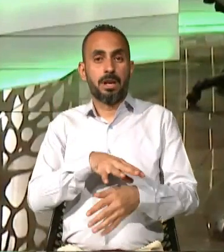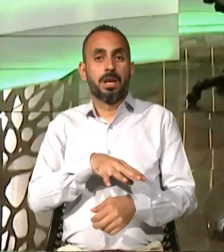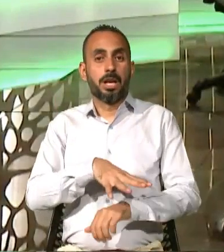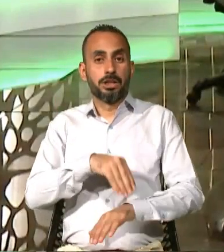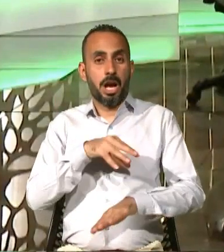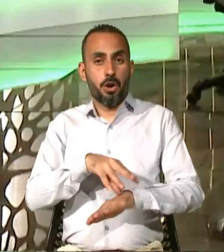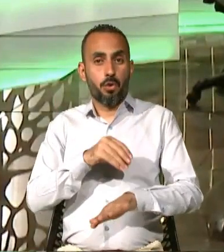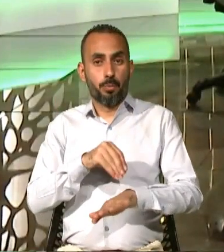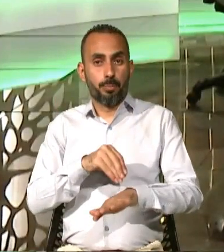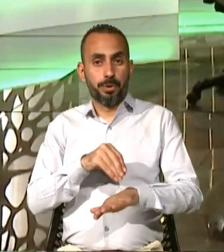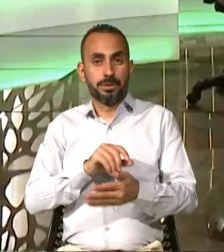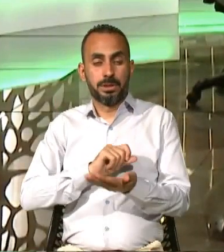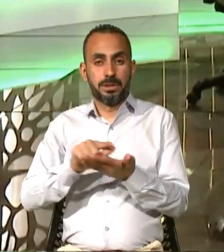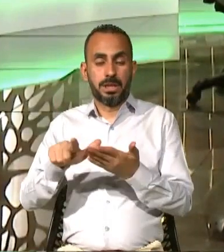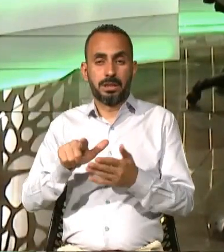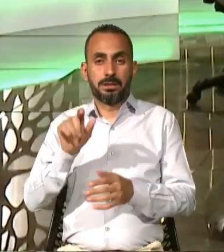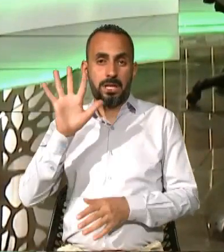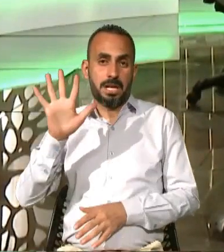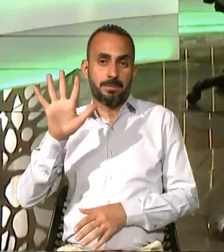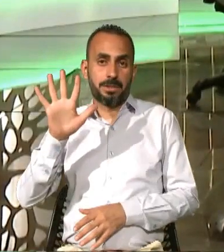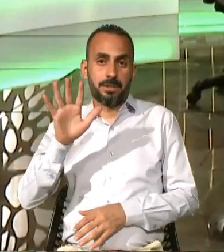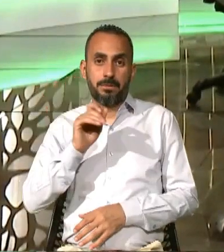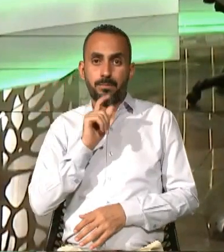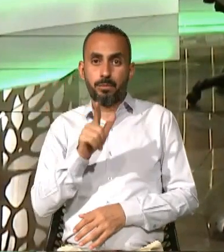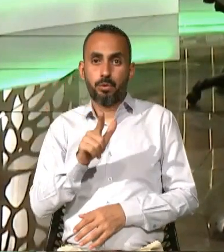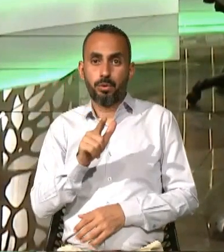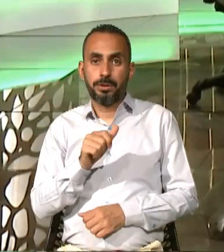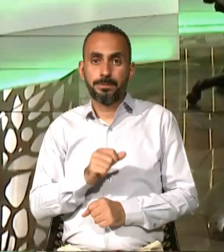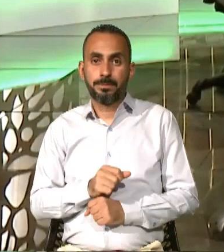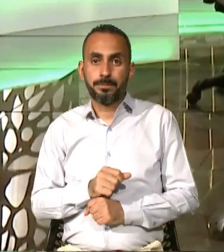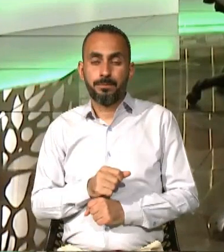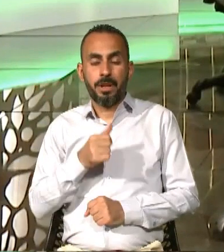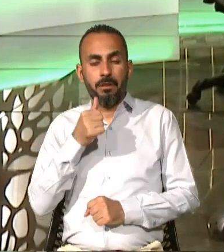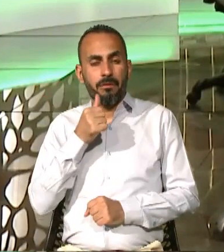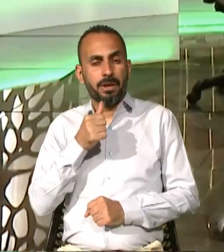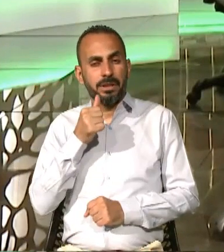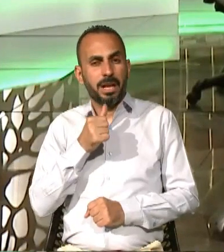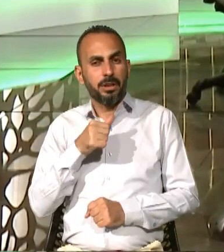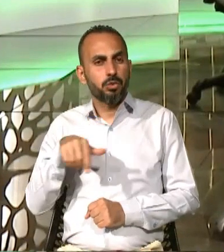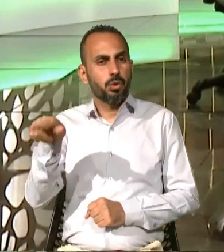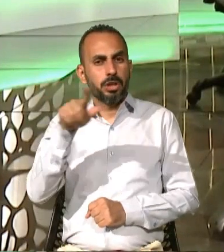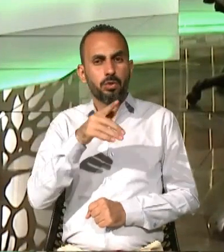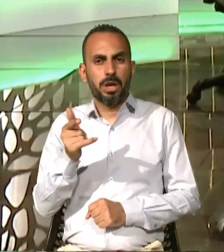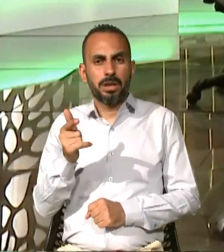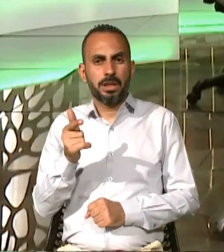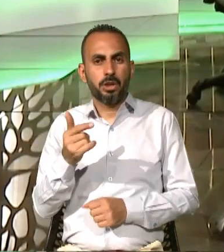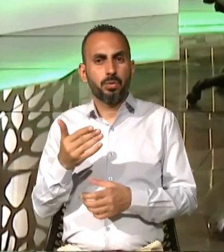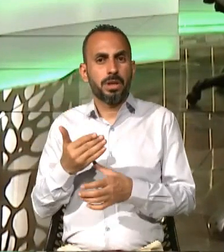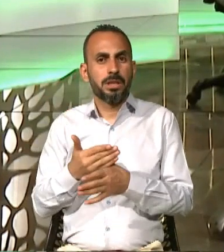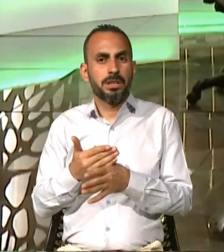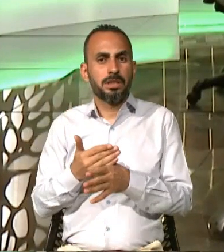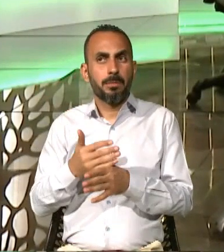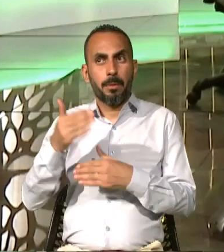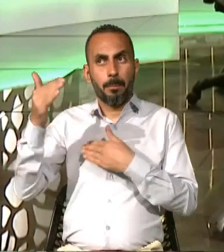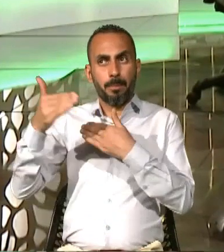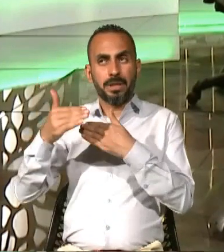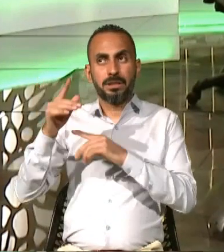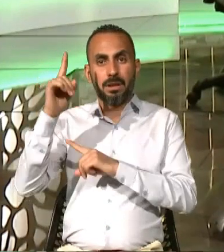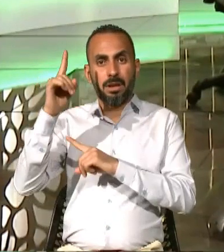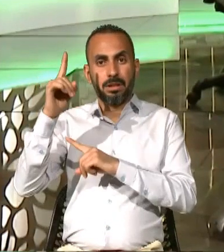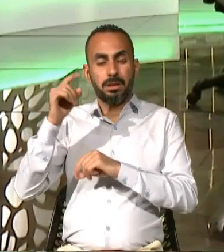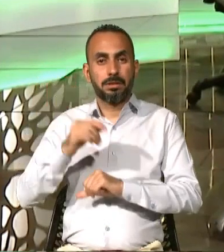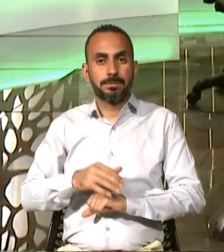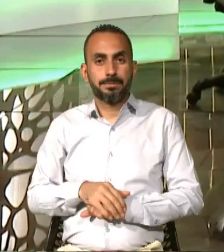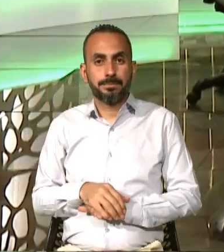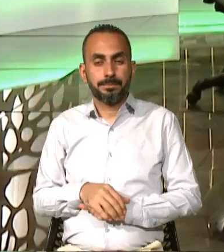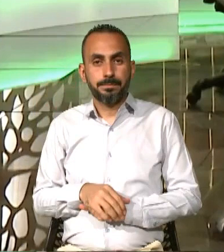5 يقول فتأنوا ايها الاخوه الى مجيء الرب، ذكر مجيء الرب. وكمان يهوذا اتكلم